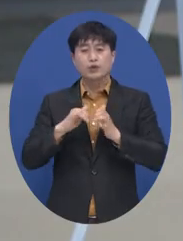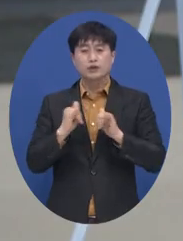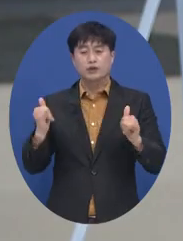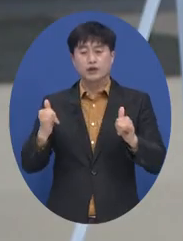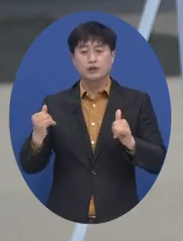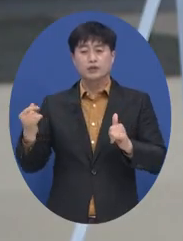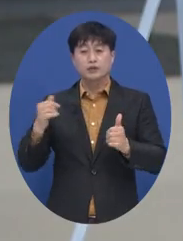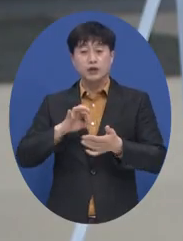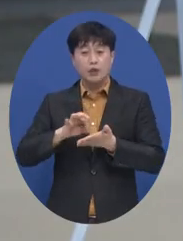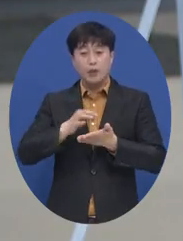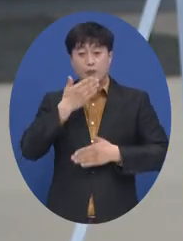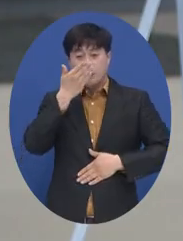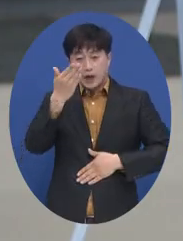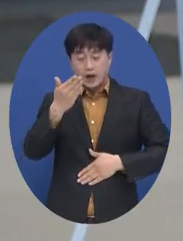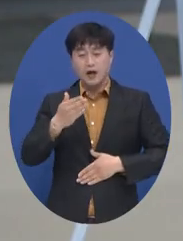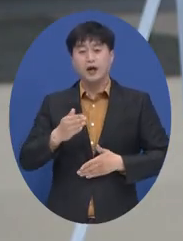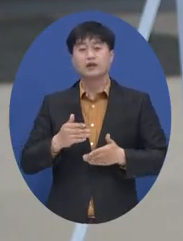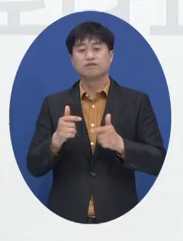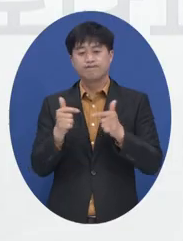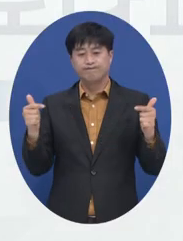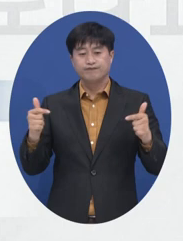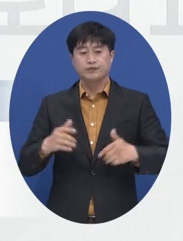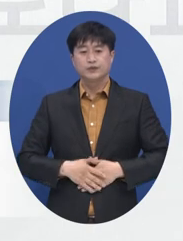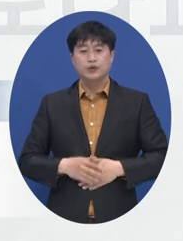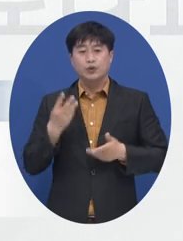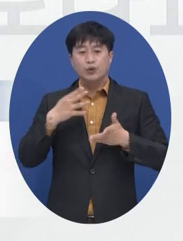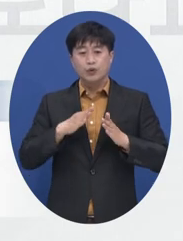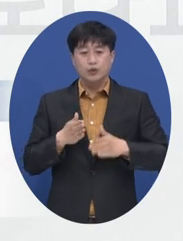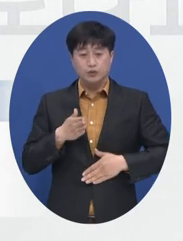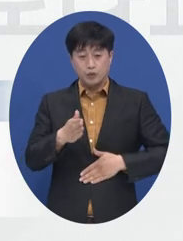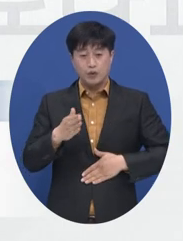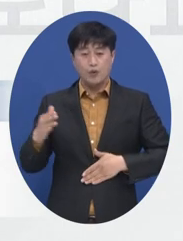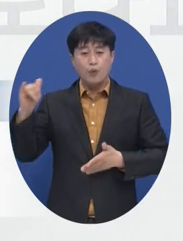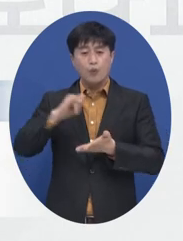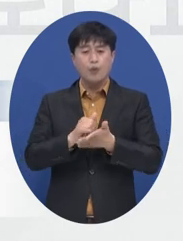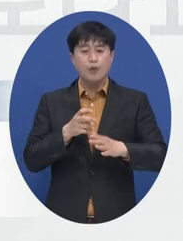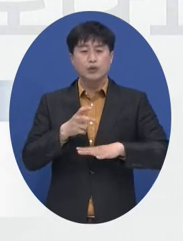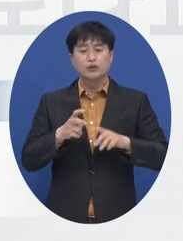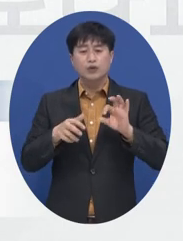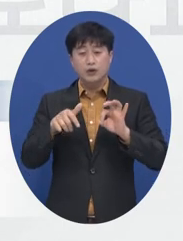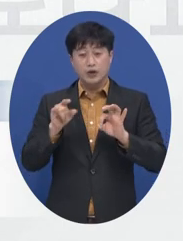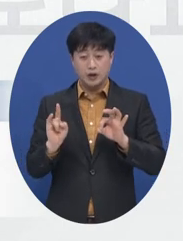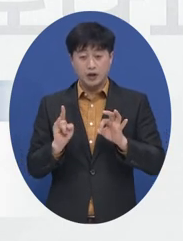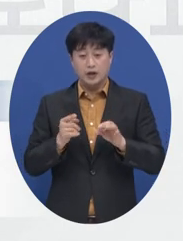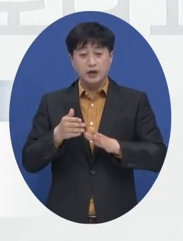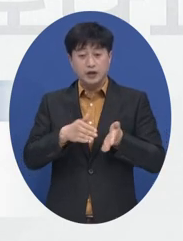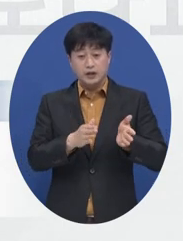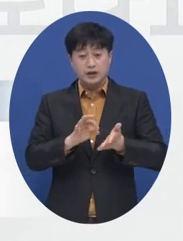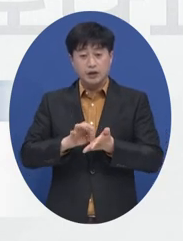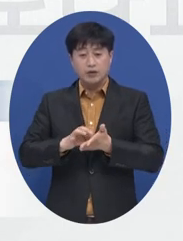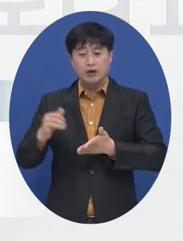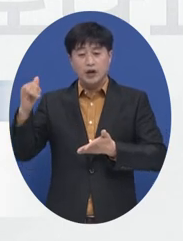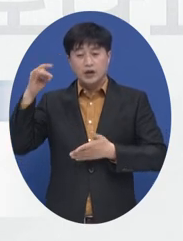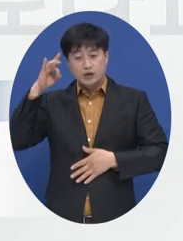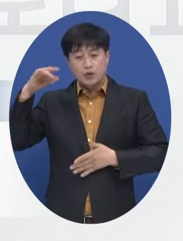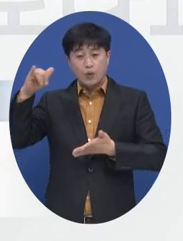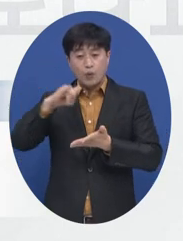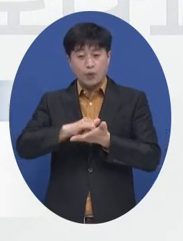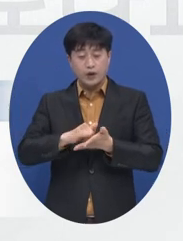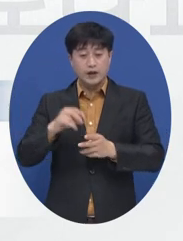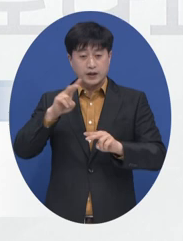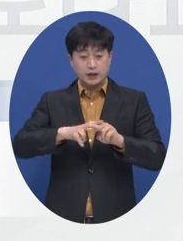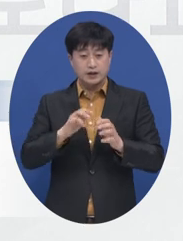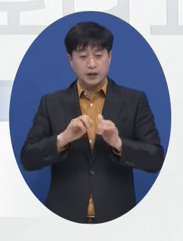이용할 수 있게 폭을 넓혔습니다. 경기도는 전용 공항버스 10개 노선을 이용하여 인천공항 탑승자를